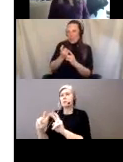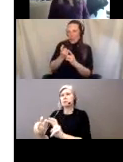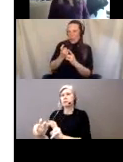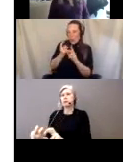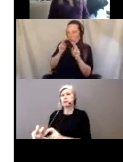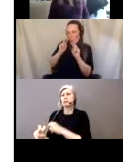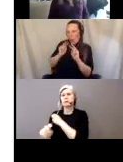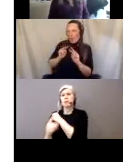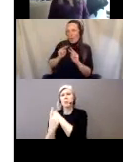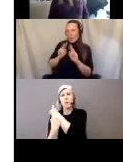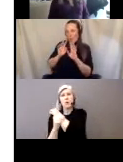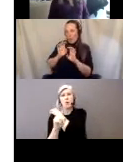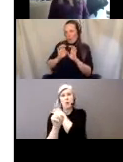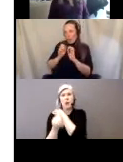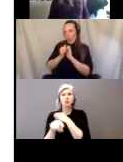Par exemple,